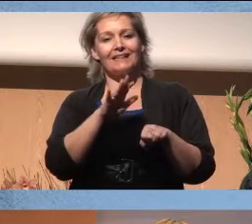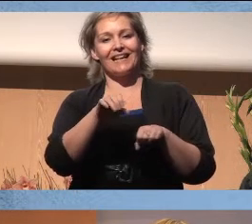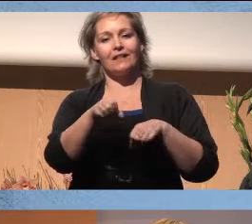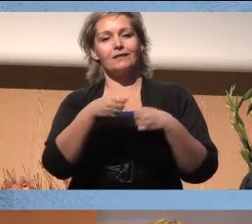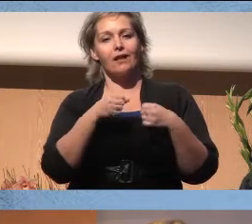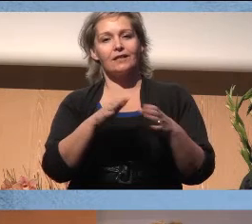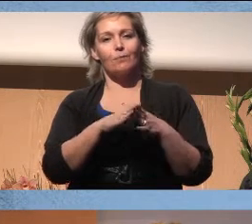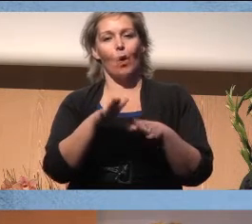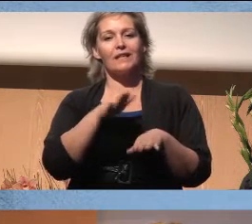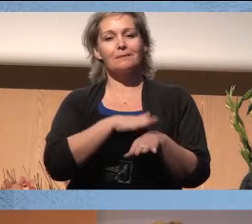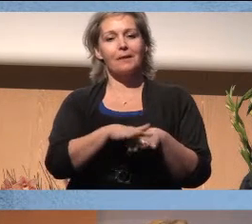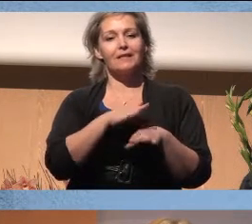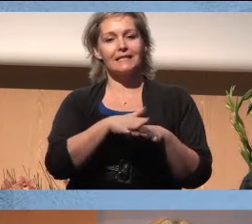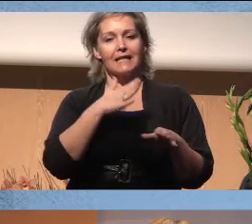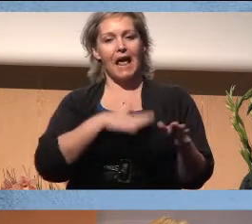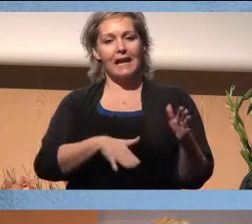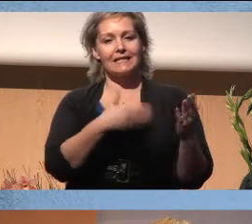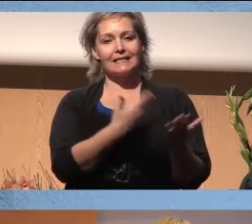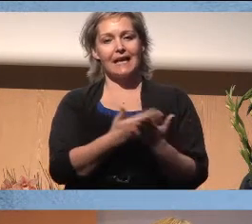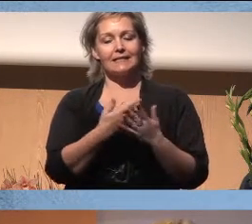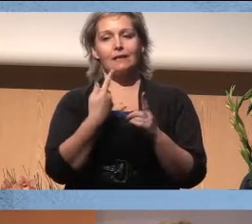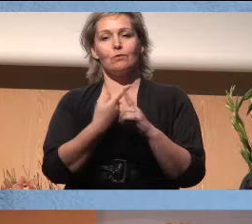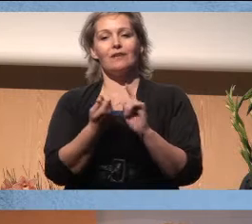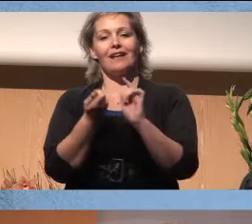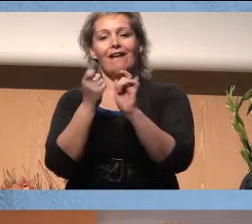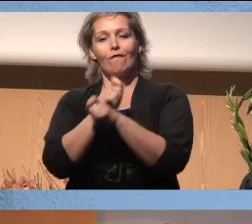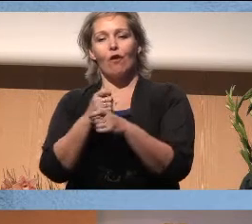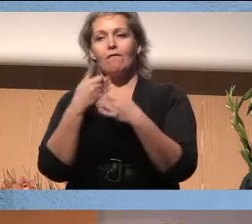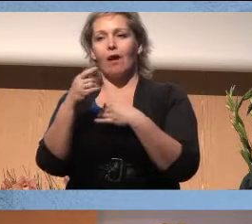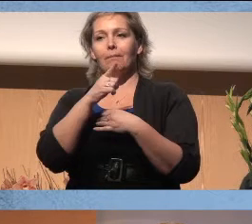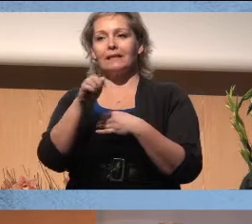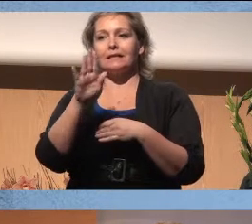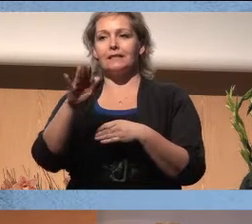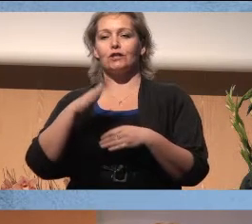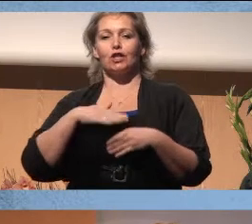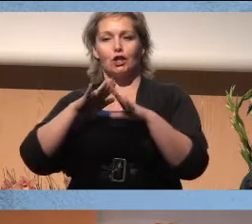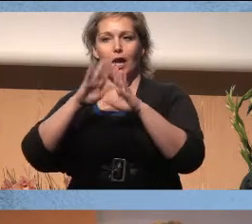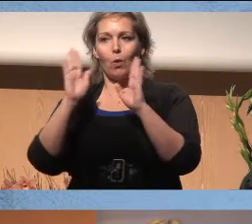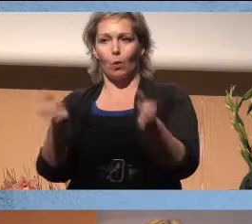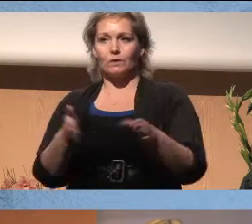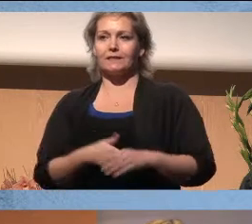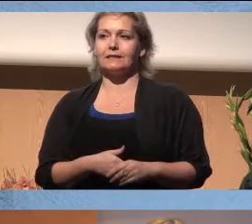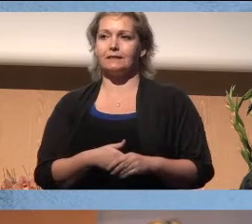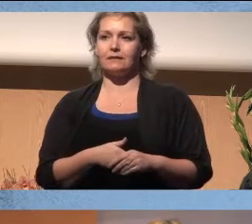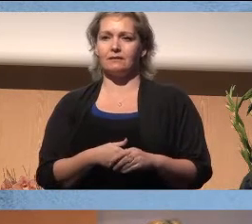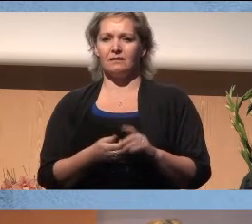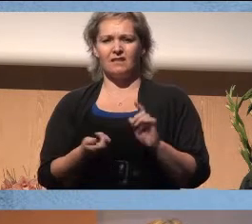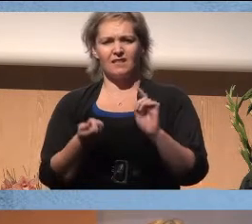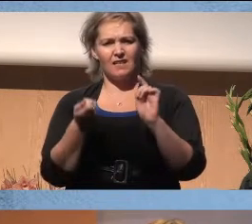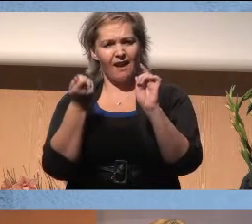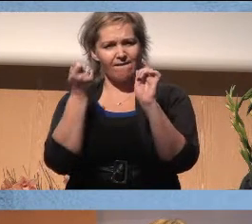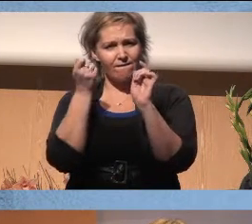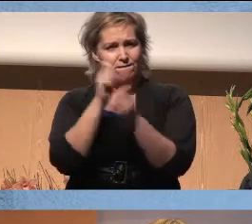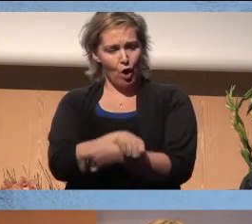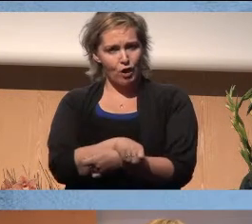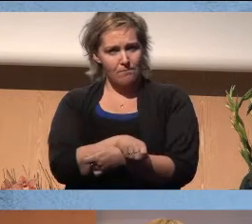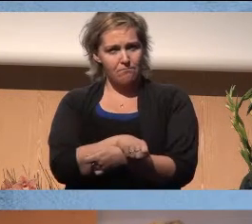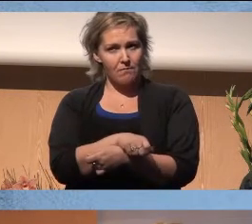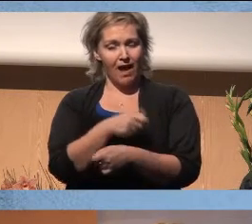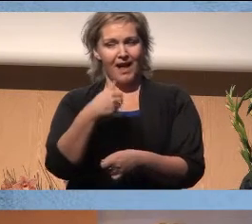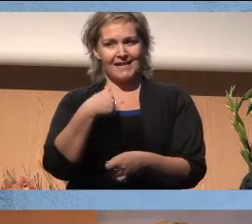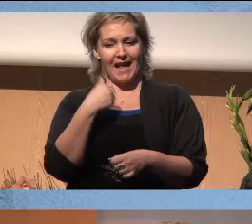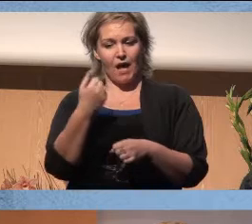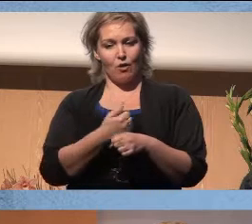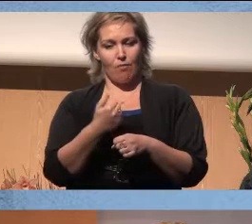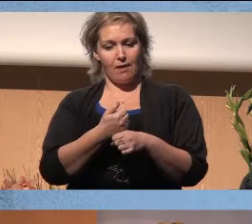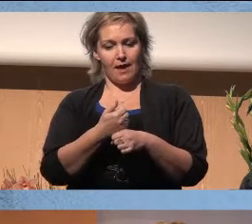på specialisthälsotjänsten och på reform för framtidens sjukhus. Reform. Jag